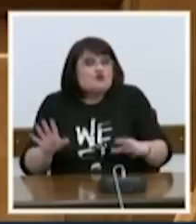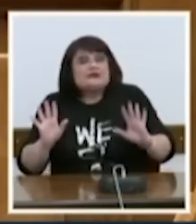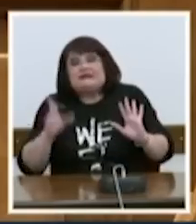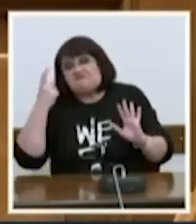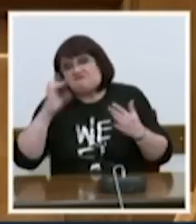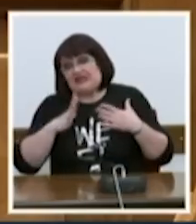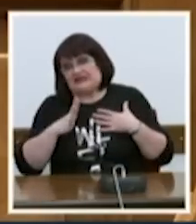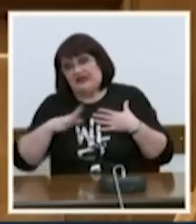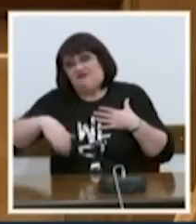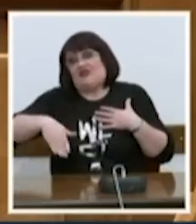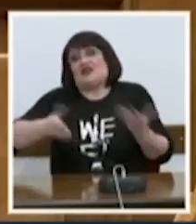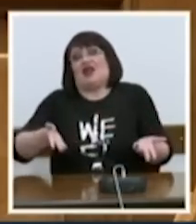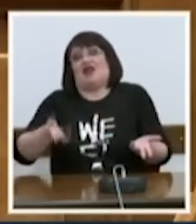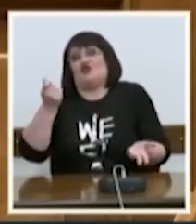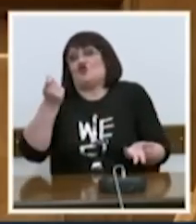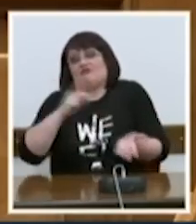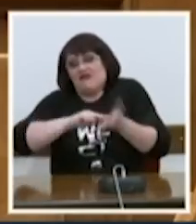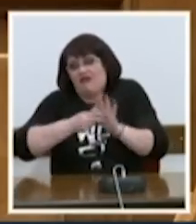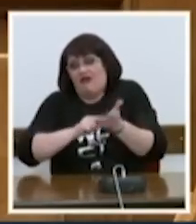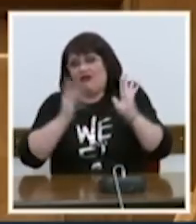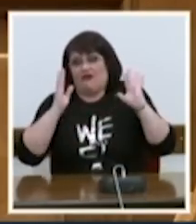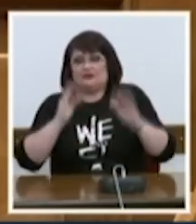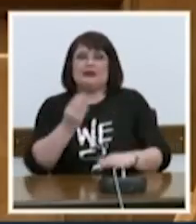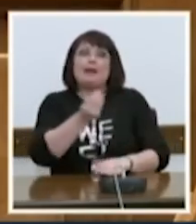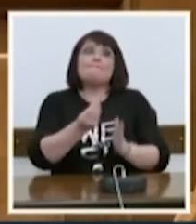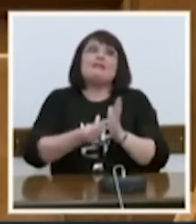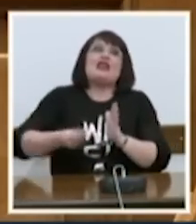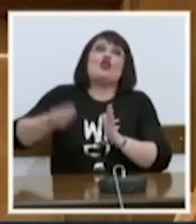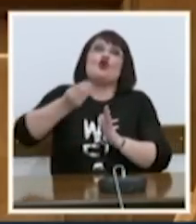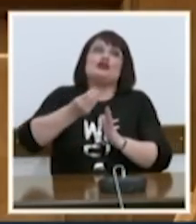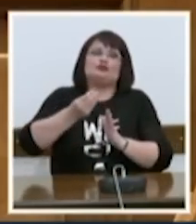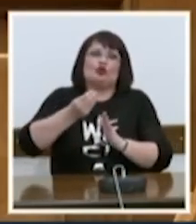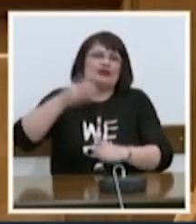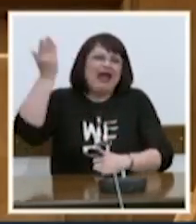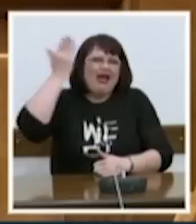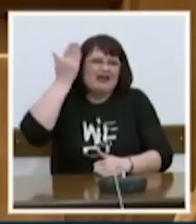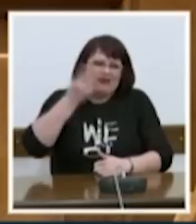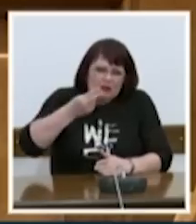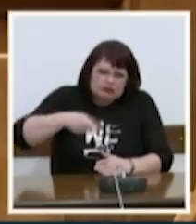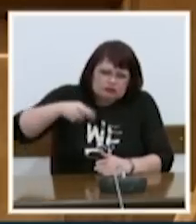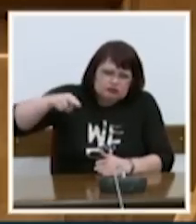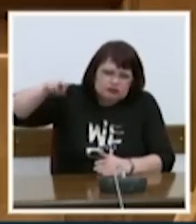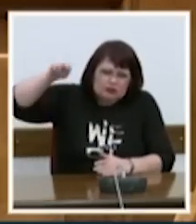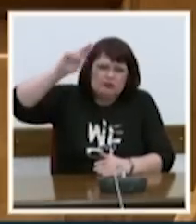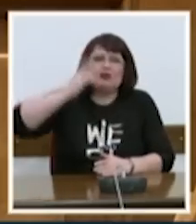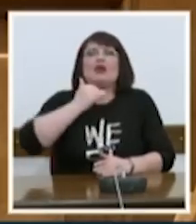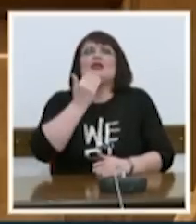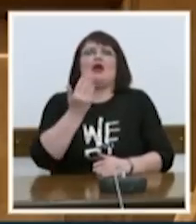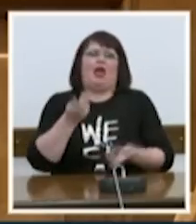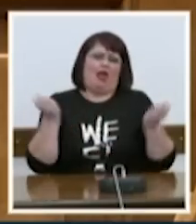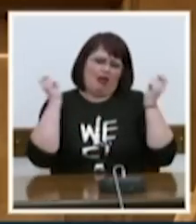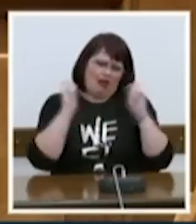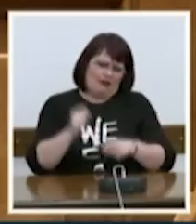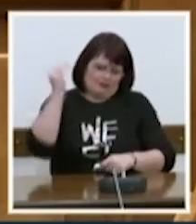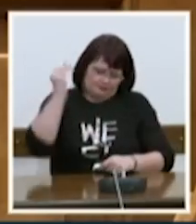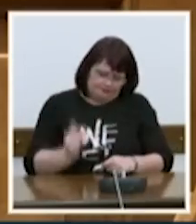Εκεί φτάσαμε. Ο πληθωρισμός έχει οδηγήσει σε εκτείναξη τιμών, τιμές που δεν πρόκειται να μειωθούν ακόμα κι